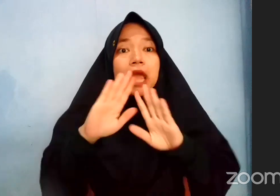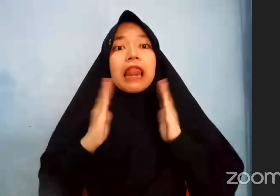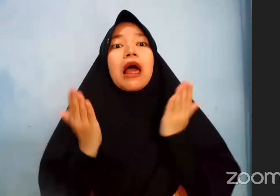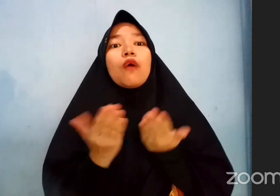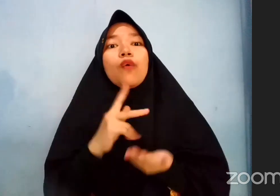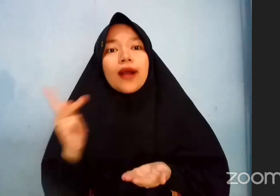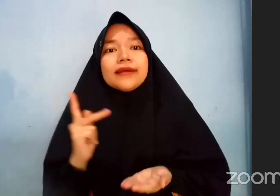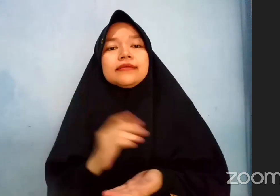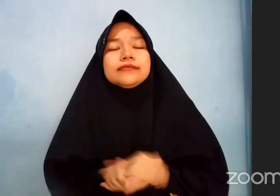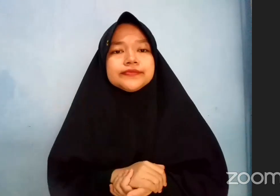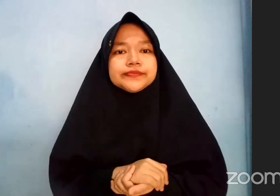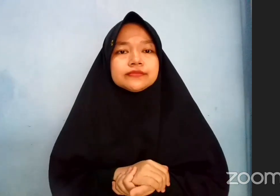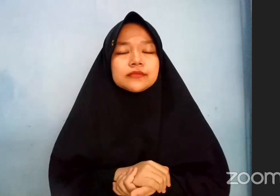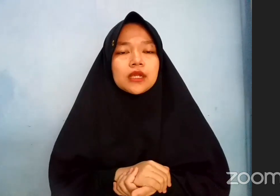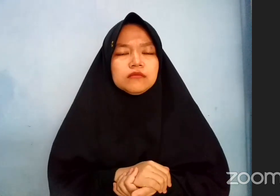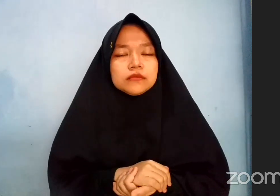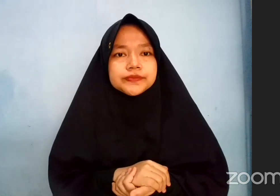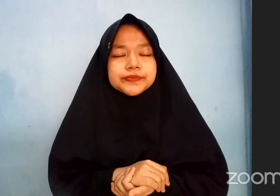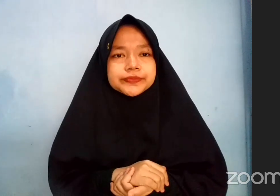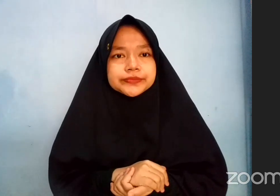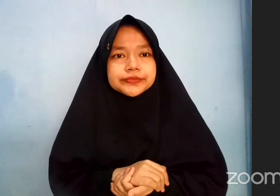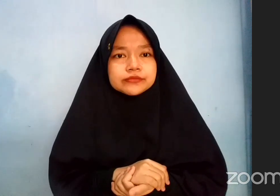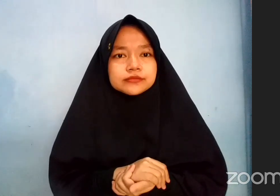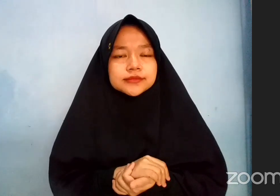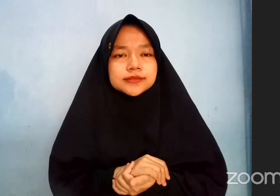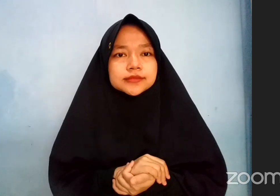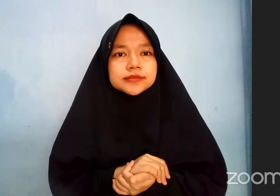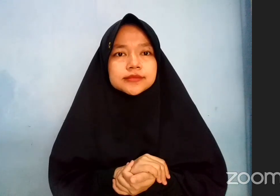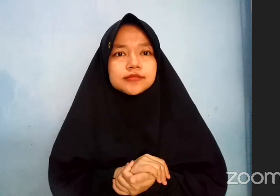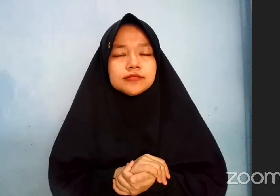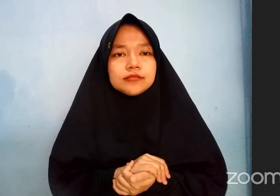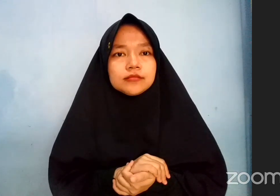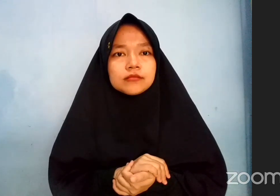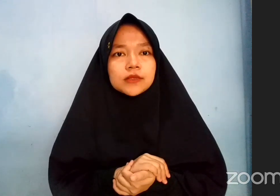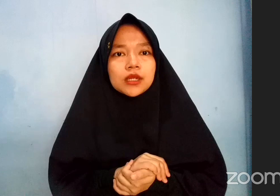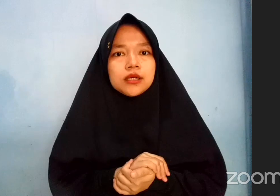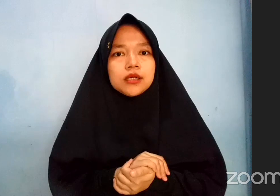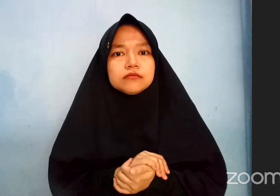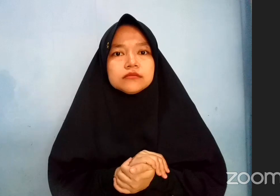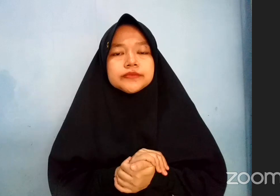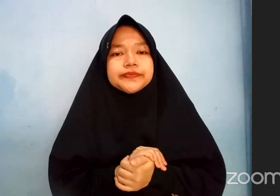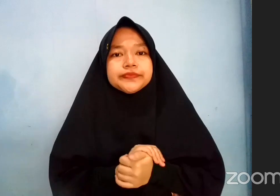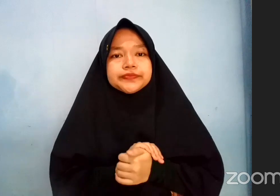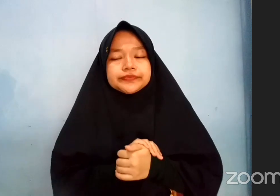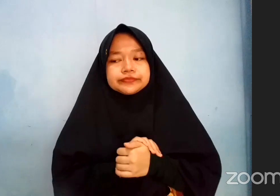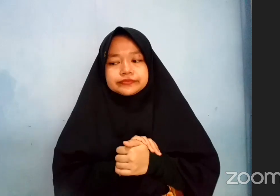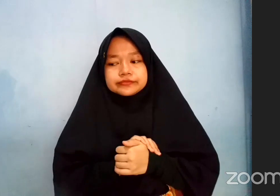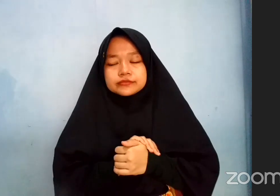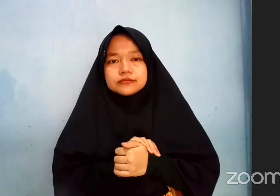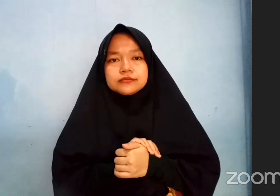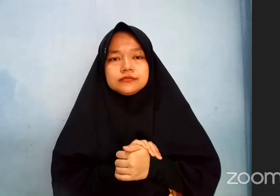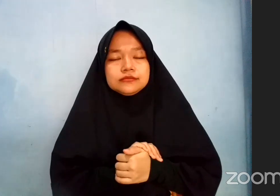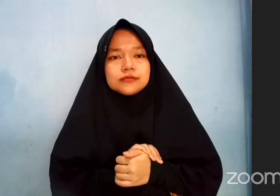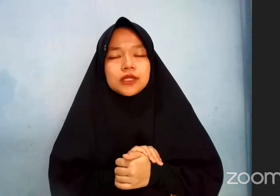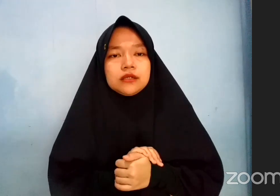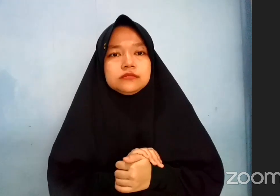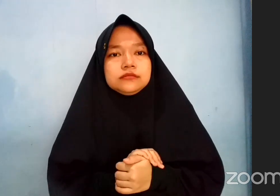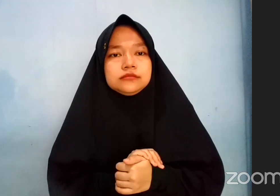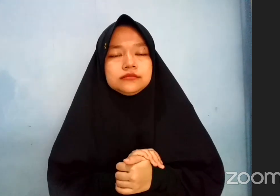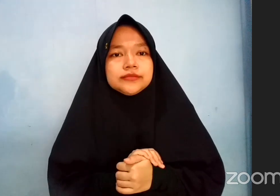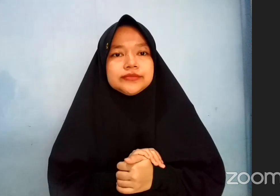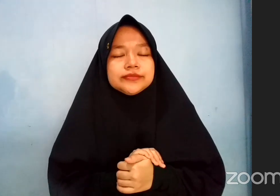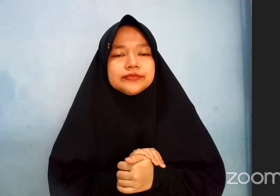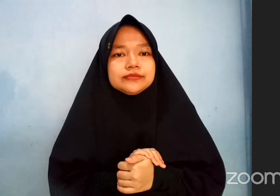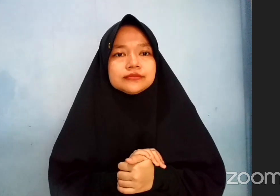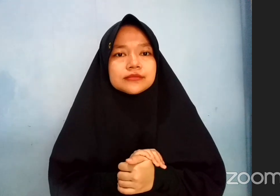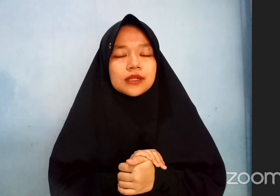bisa berkolaborasi dengan eh dan bidang Kurenan Iya dengan tim Korea kita mungkin bisa